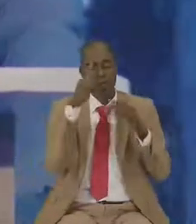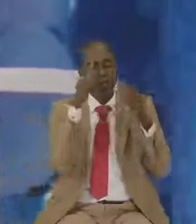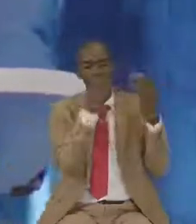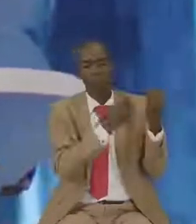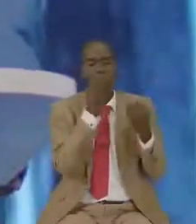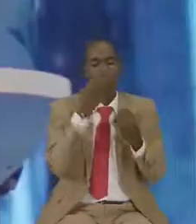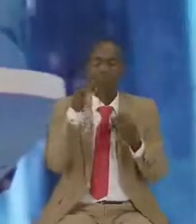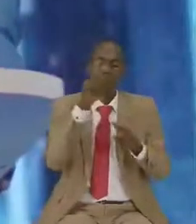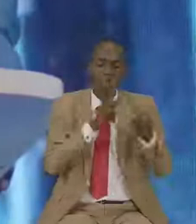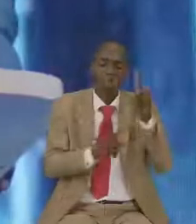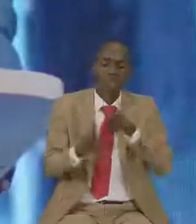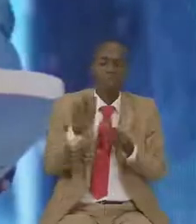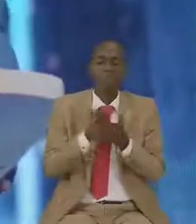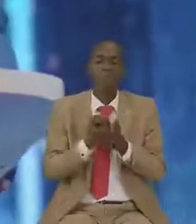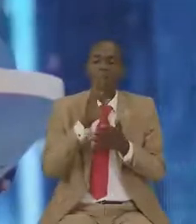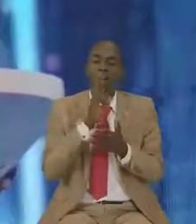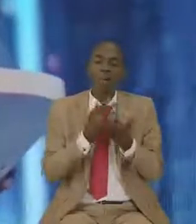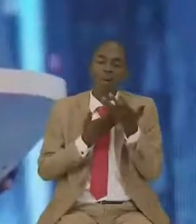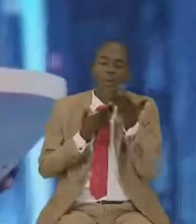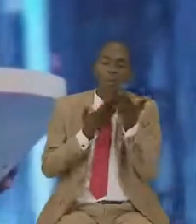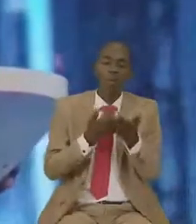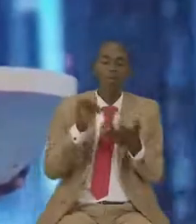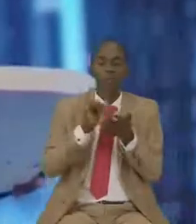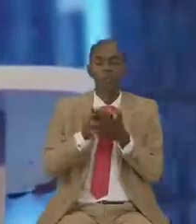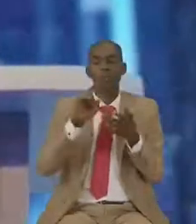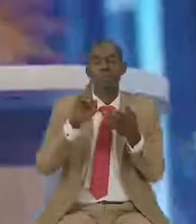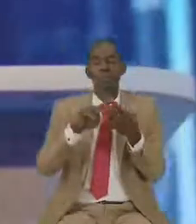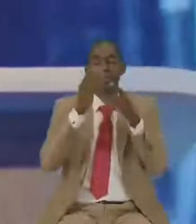refuser. Tu n'as pas refusé la foi